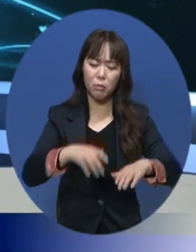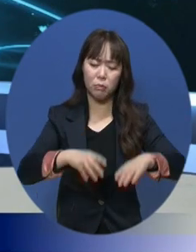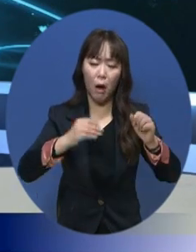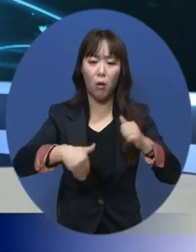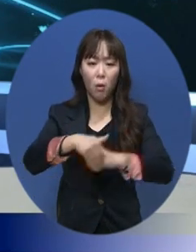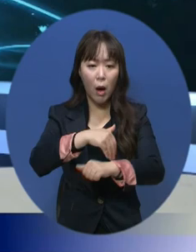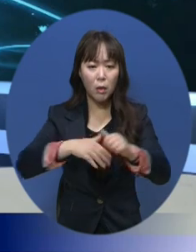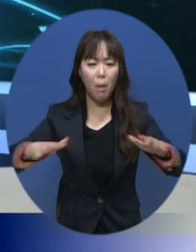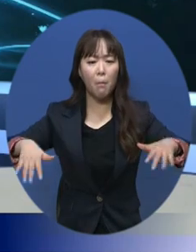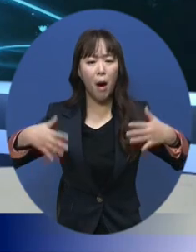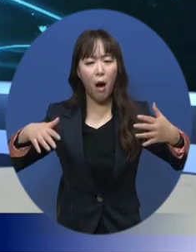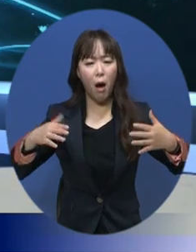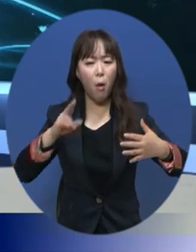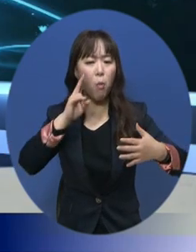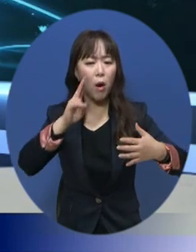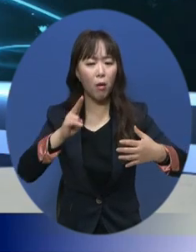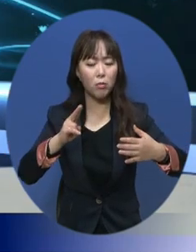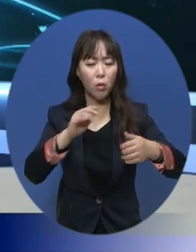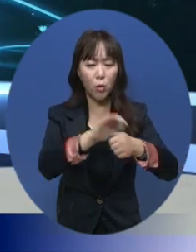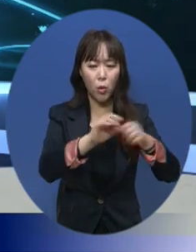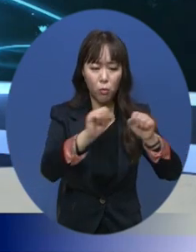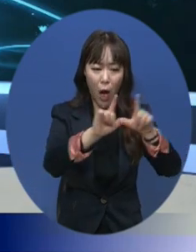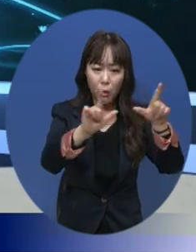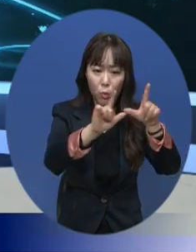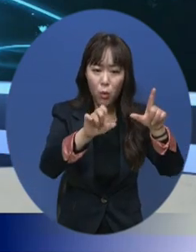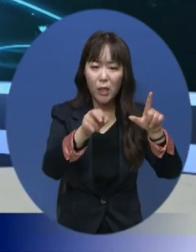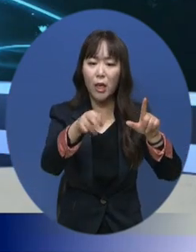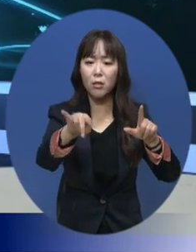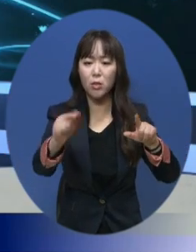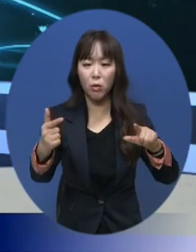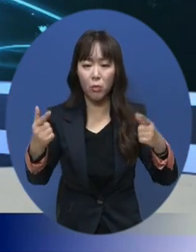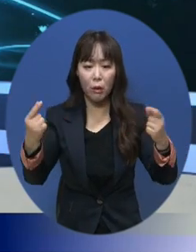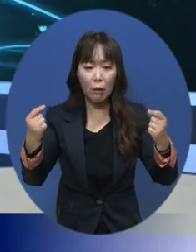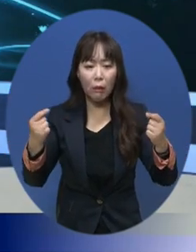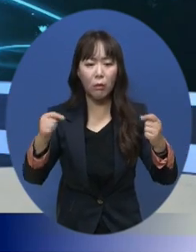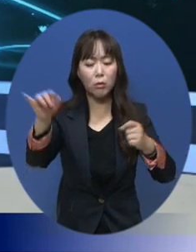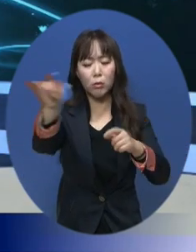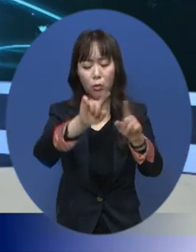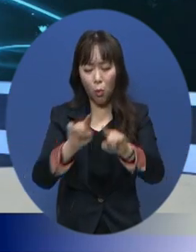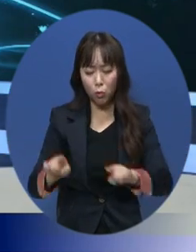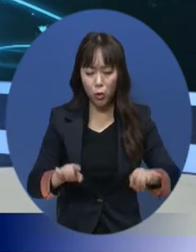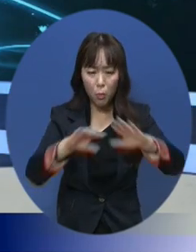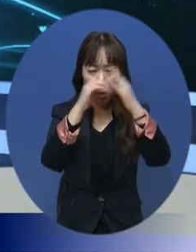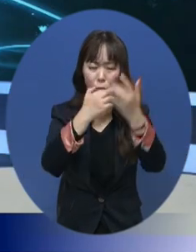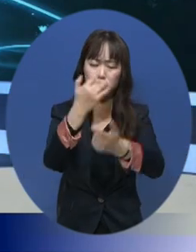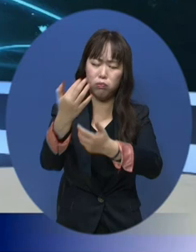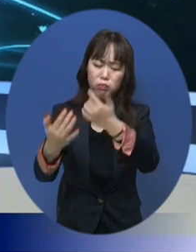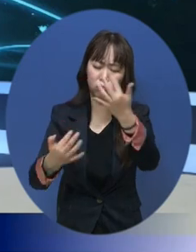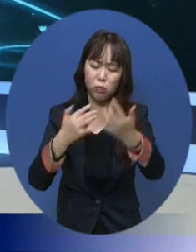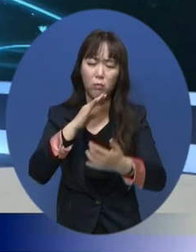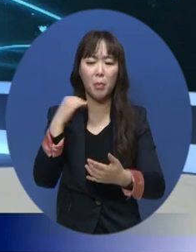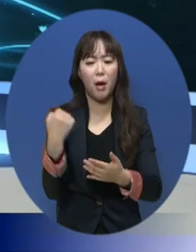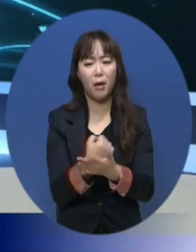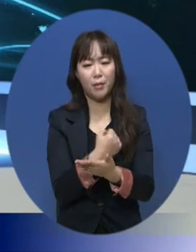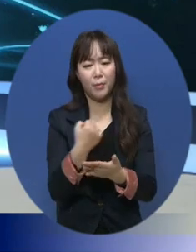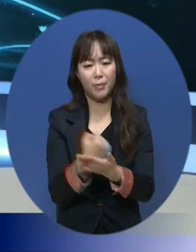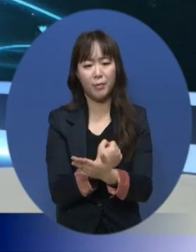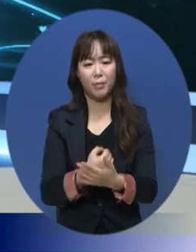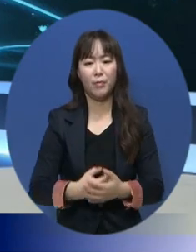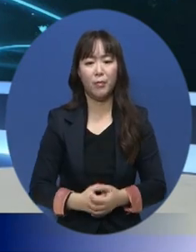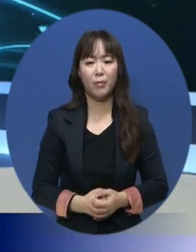환경에 바람까지 더해져 경북 안동과 예천 등 전국 곳곳이 잿더미로 변해 안타까움을